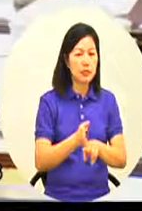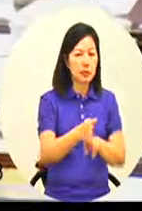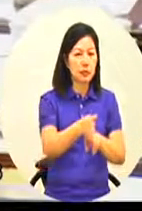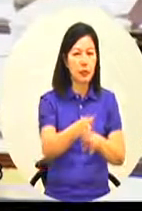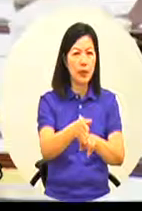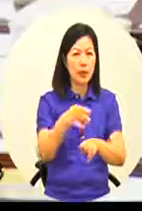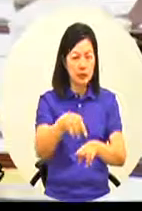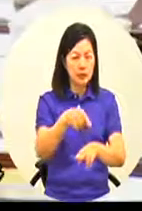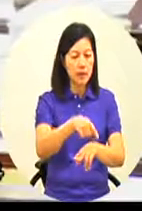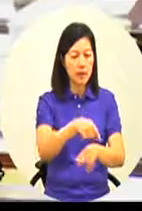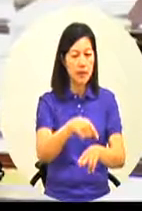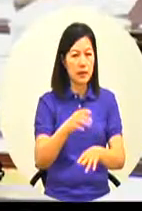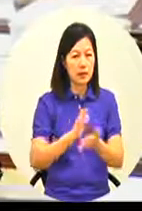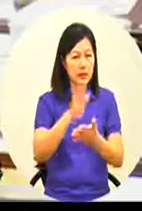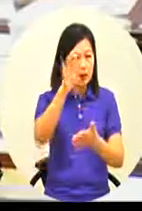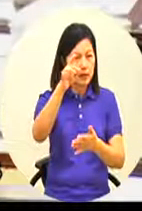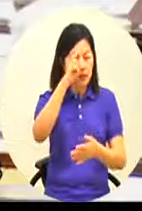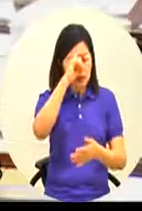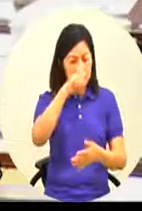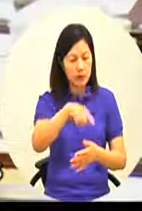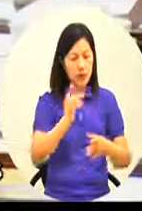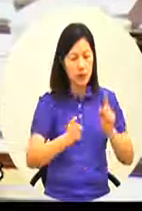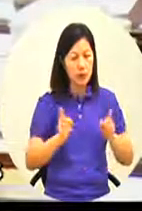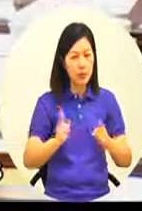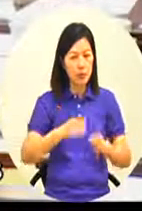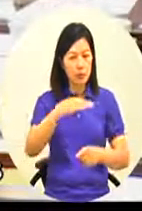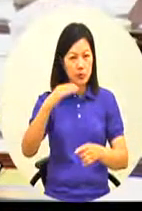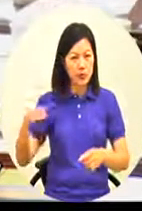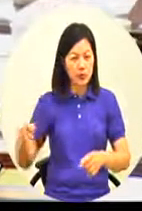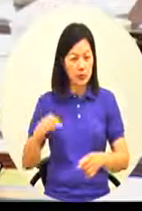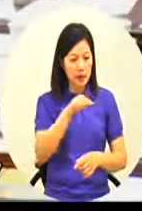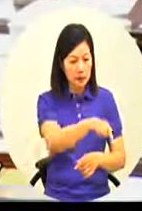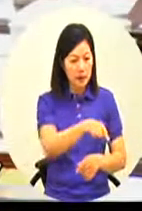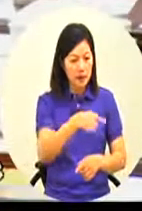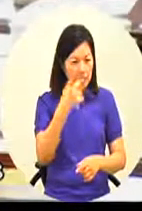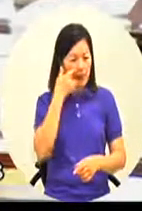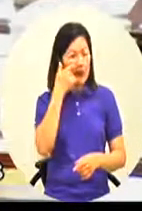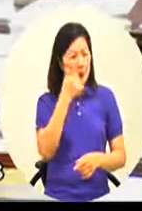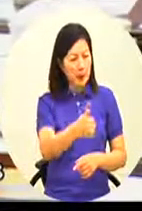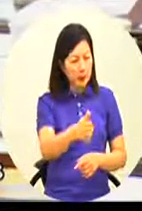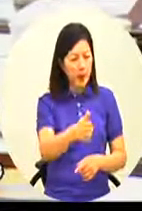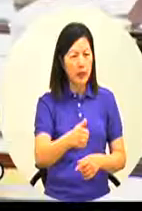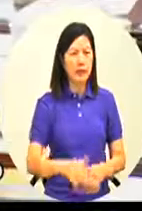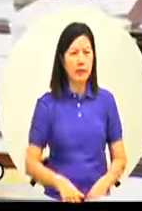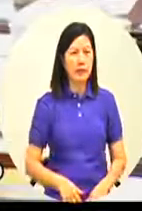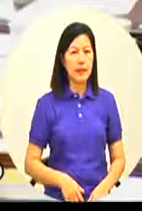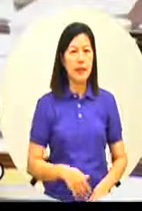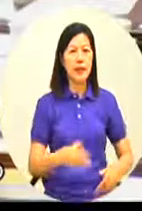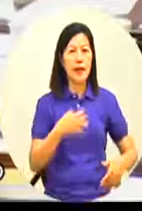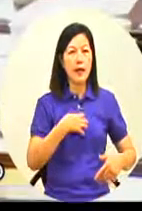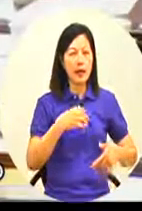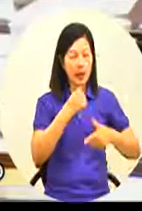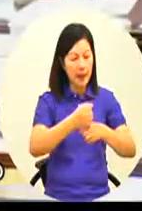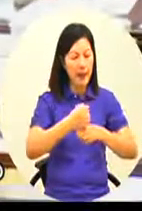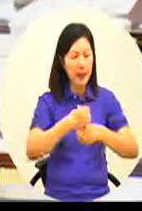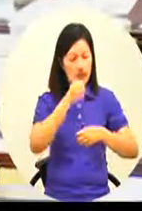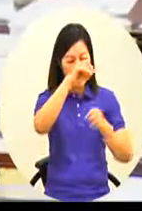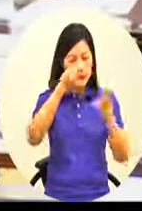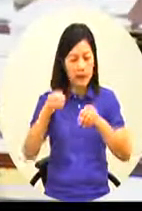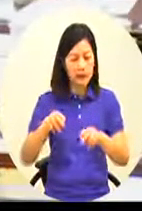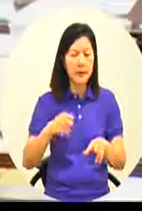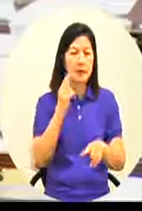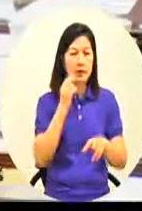为古山第二个亮点，它南边它可以连接哈马星的铁道园区，然后这边可以连